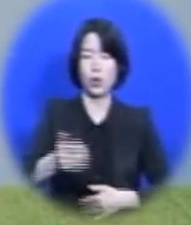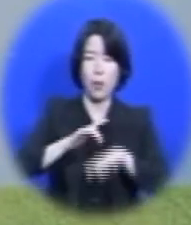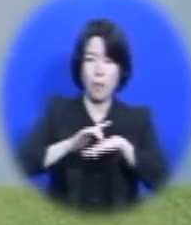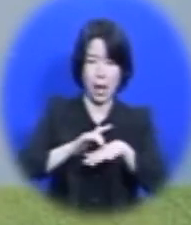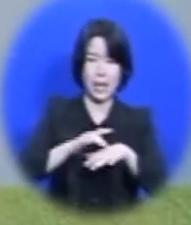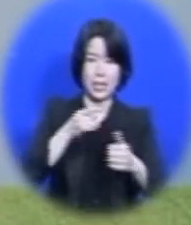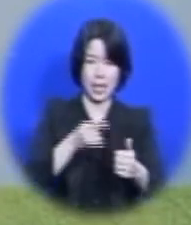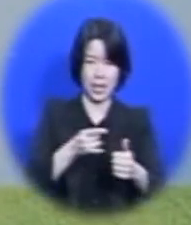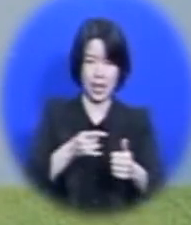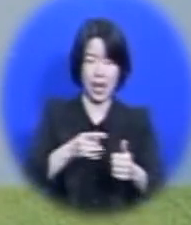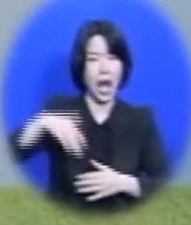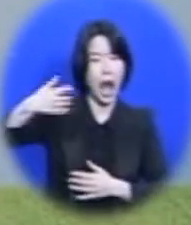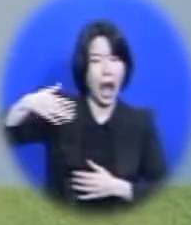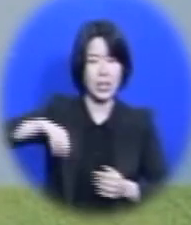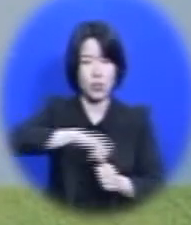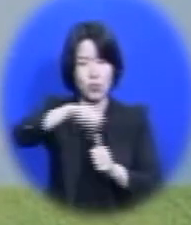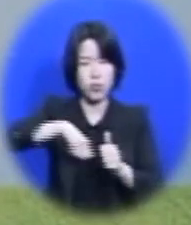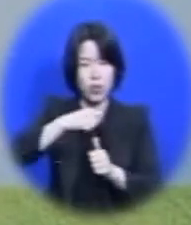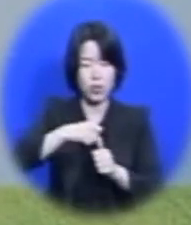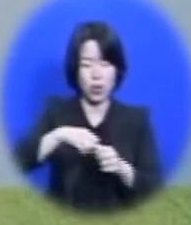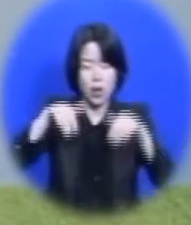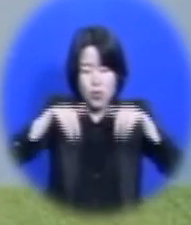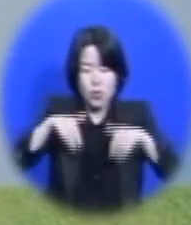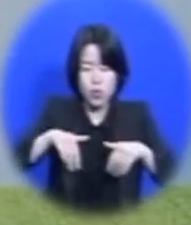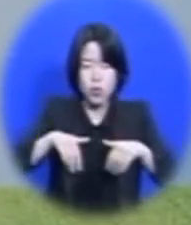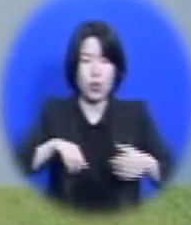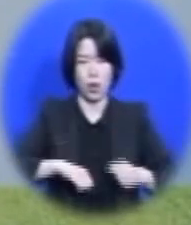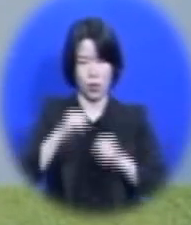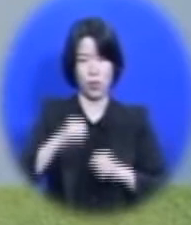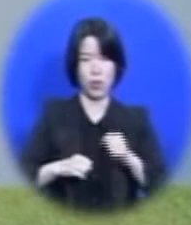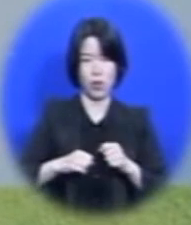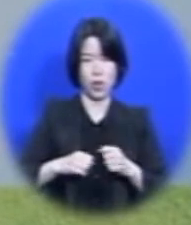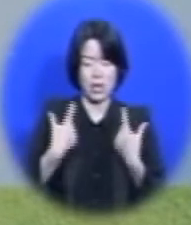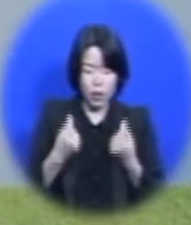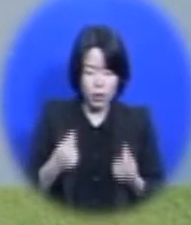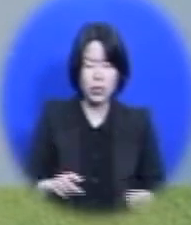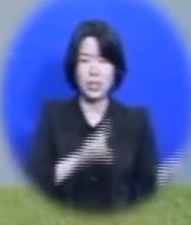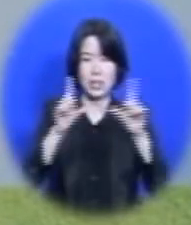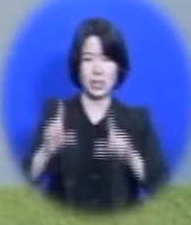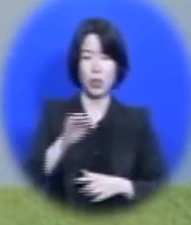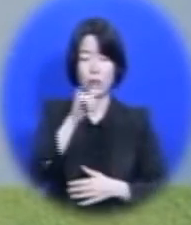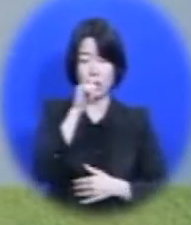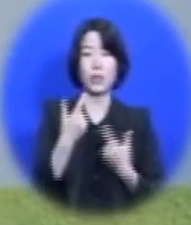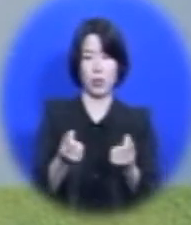마귀에게 묶여서 종노릇하고 있는 삶을 여전히 살고 있다는 뜻입니다.